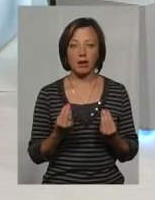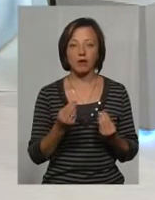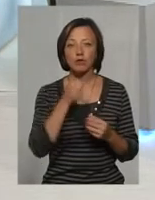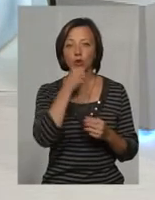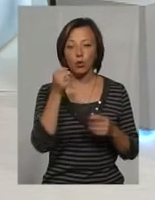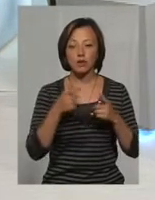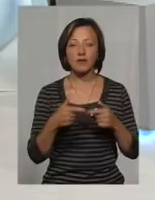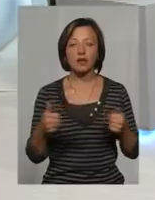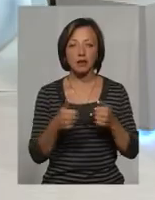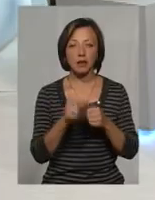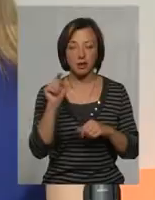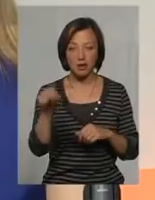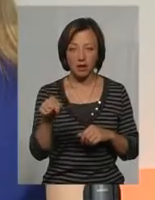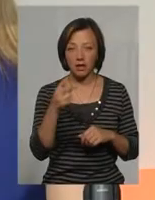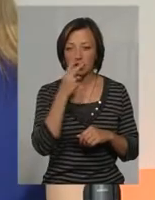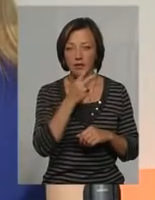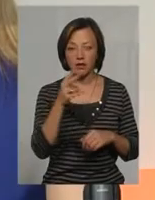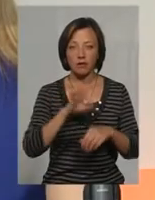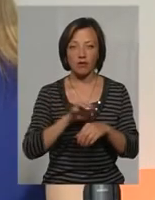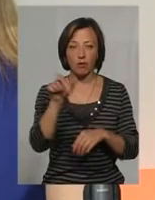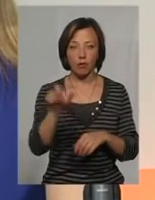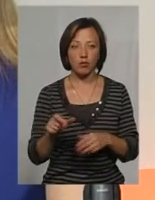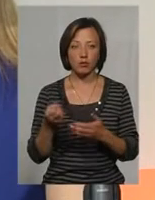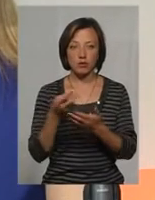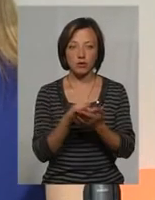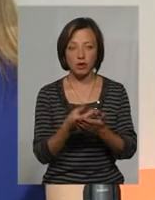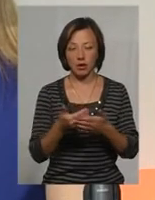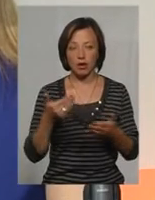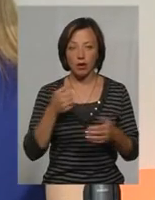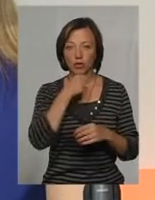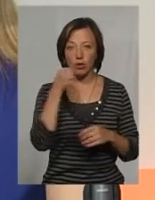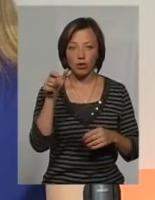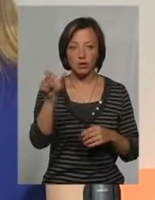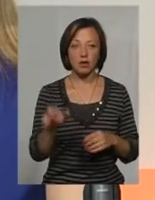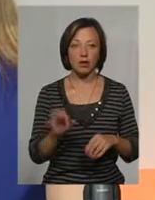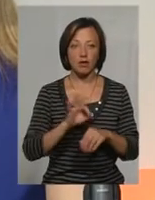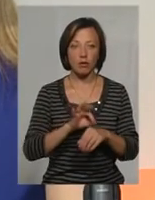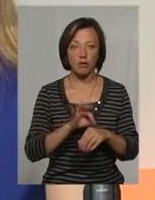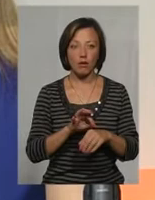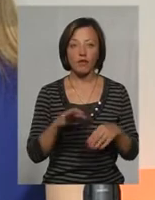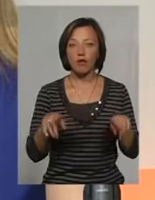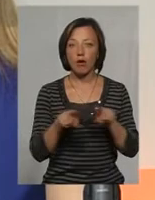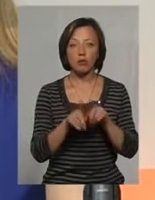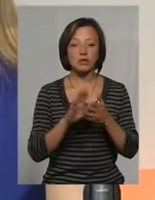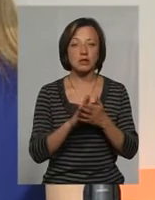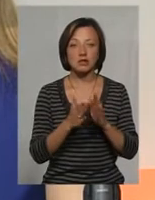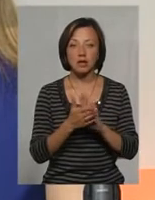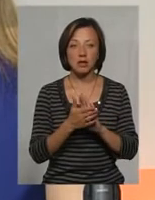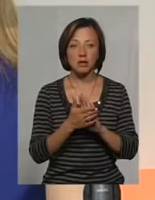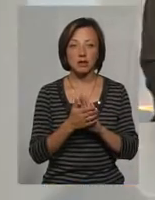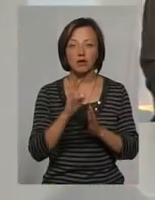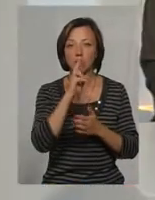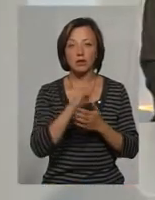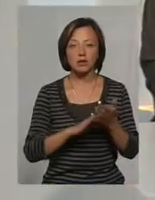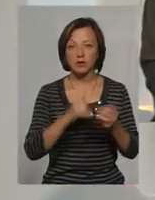доросле відділення дивитися хворого, який поступив накануні. Дорослий хворий. Він був в такому стані, що він вибачався,